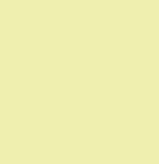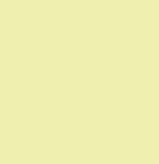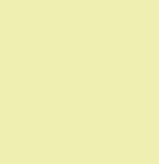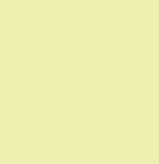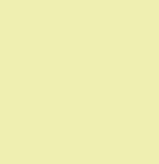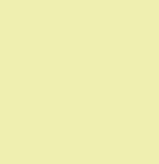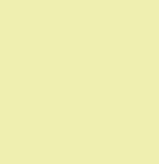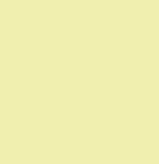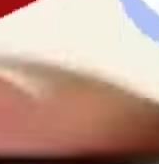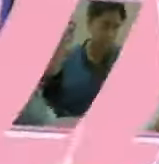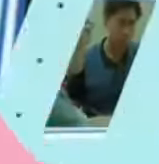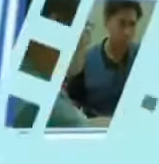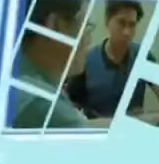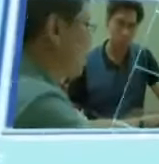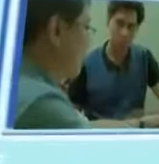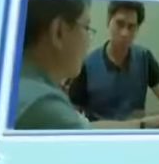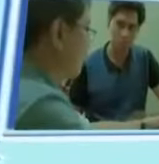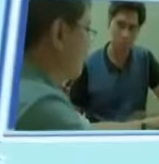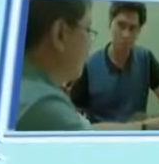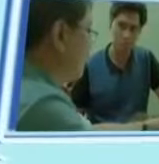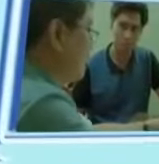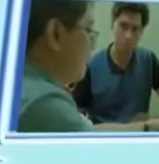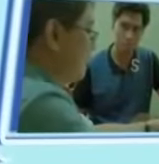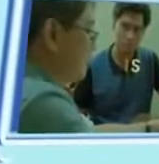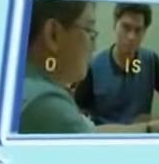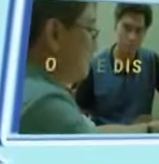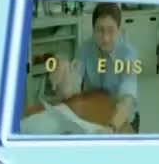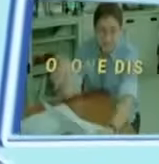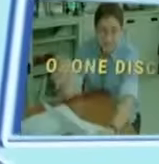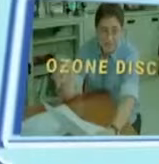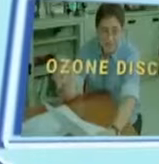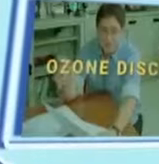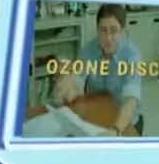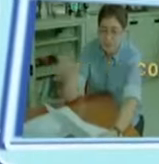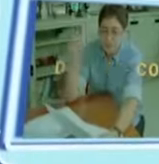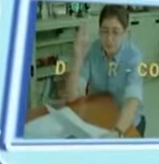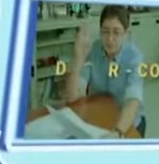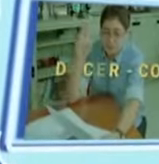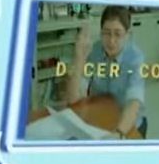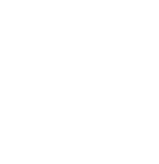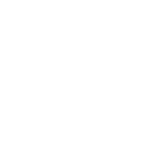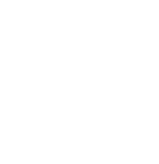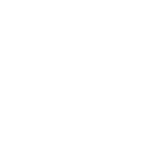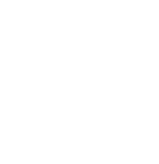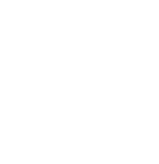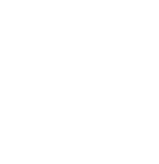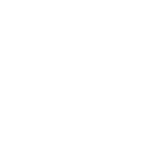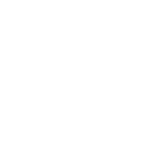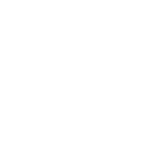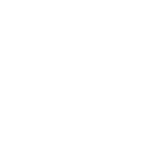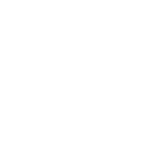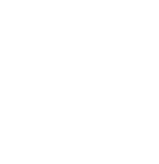Digital. Dahil ito ang aming serbisyong totoo online.